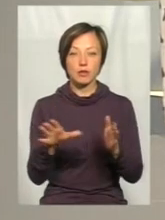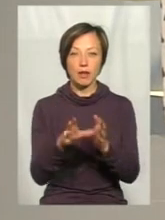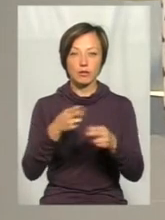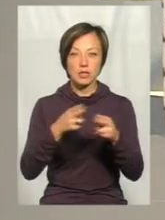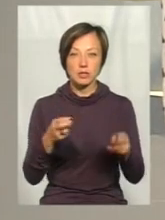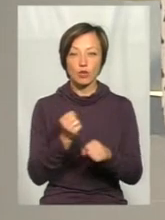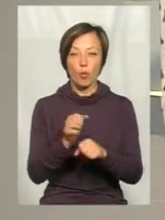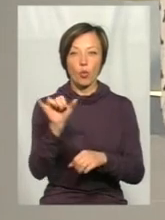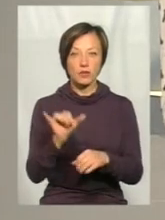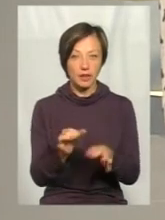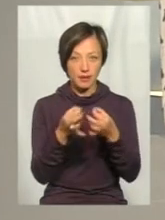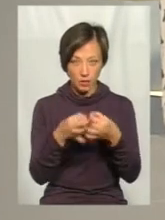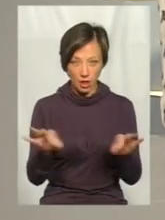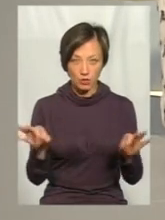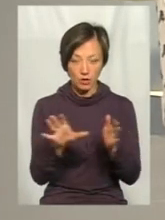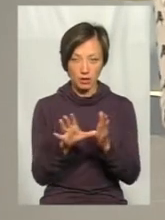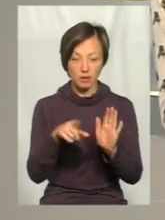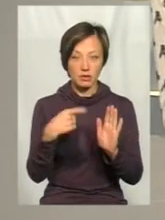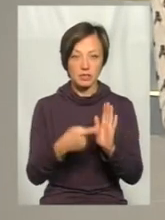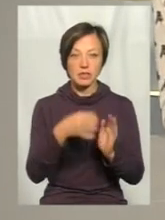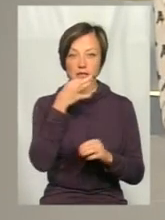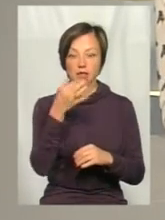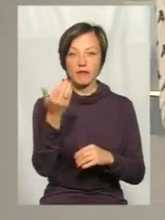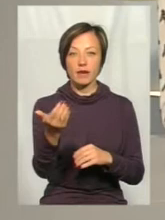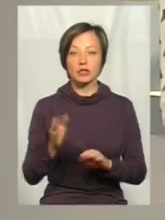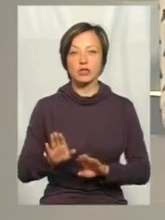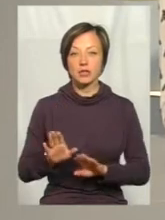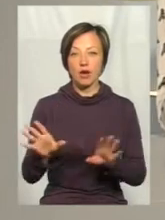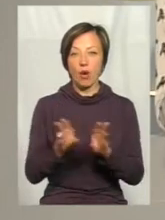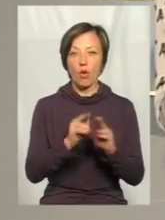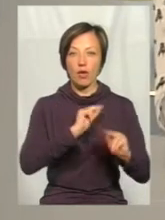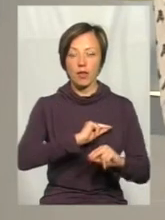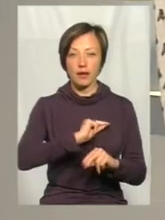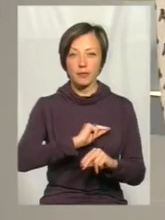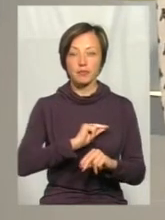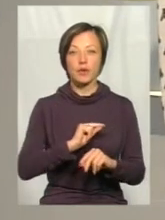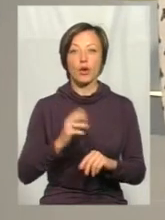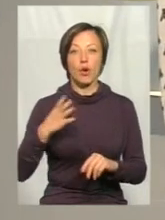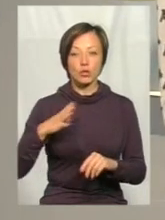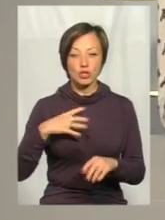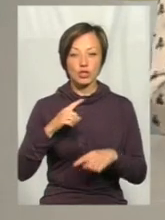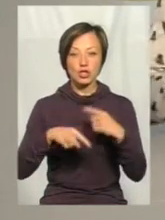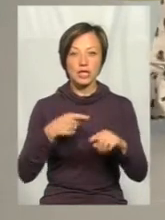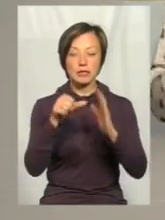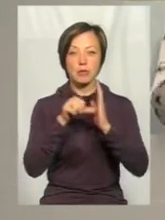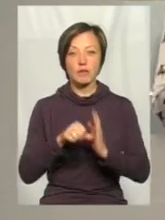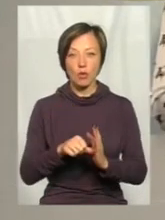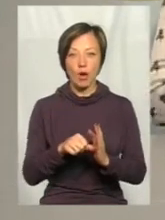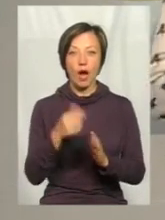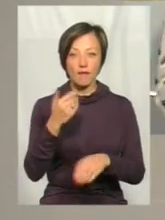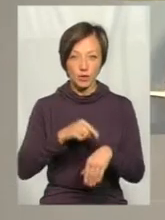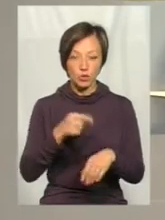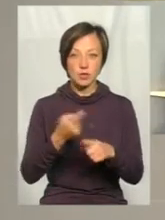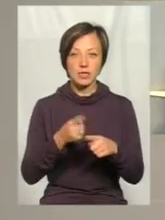університет повністю енергонезалежним. Сказав ваш, пане Тарасе, колега Олег Поліщук. Очікують цього через півроку. А відчують